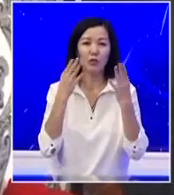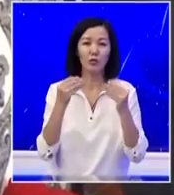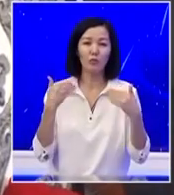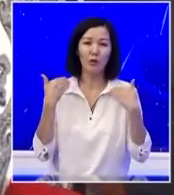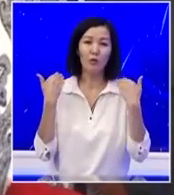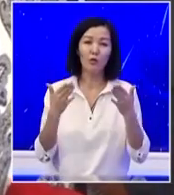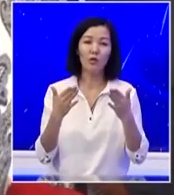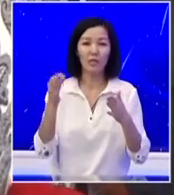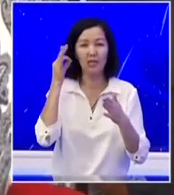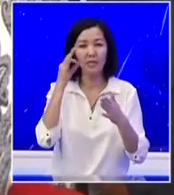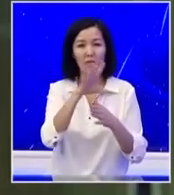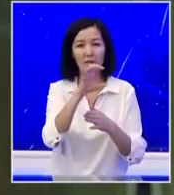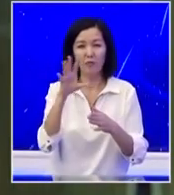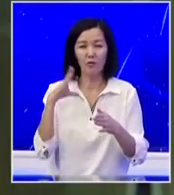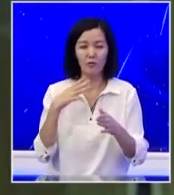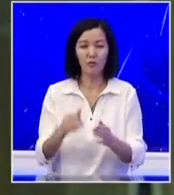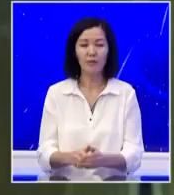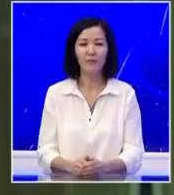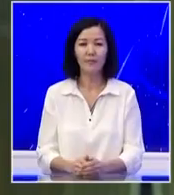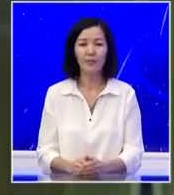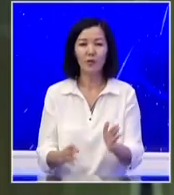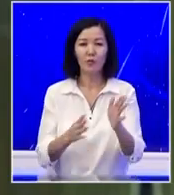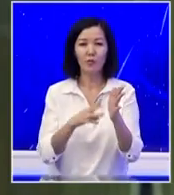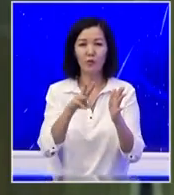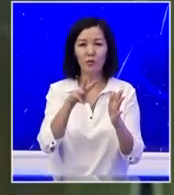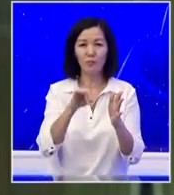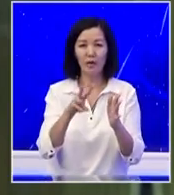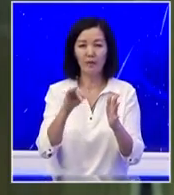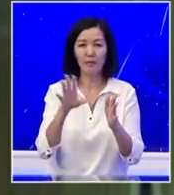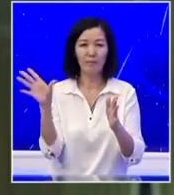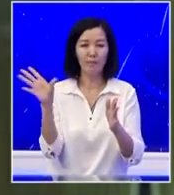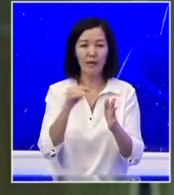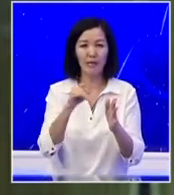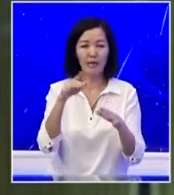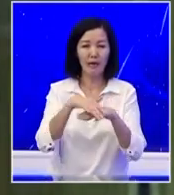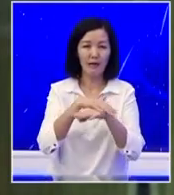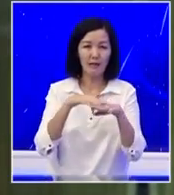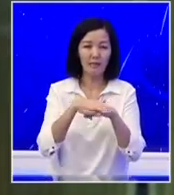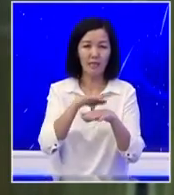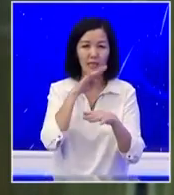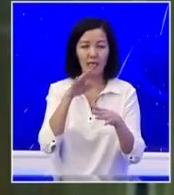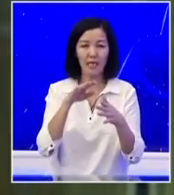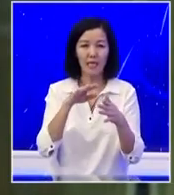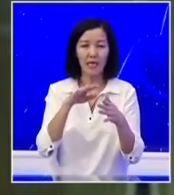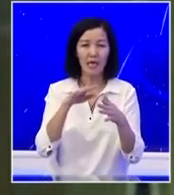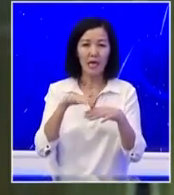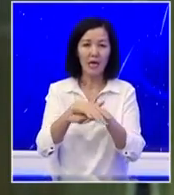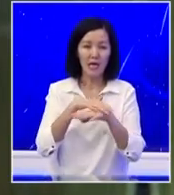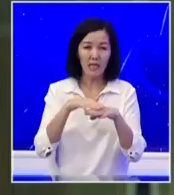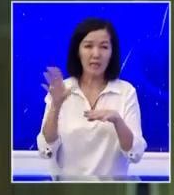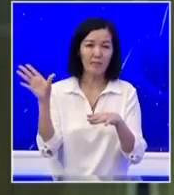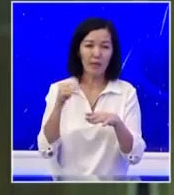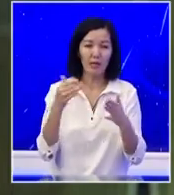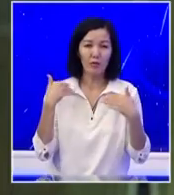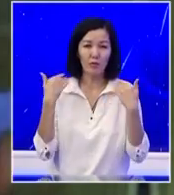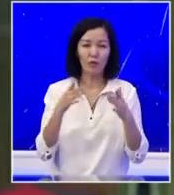құттықтады. Естелік суретке түсті. Осы 9 май мамыр мерекесімен бүкіл жұртшылықта Текелі халқын құттықтағым келеді. Міне тағы да бір